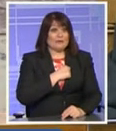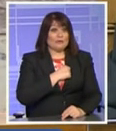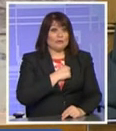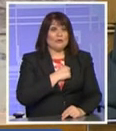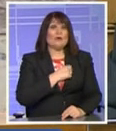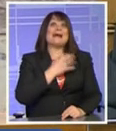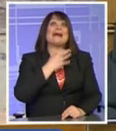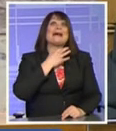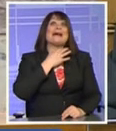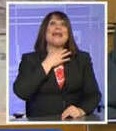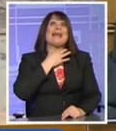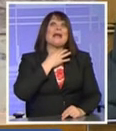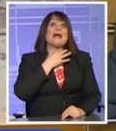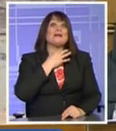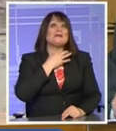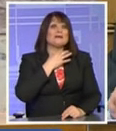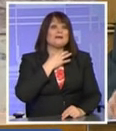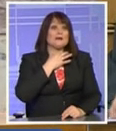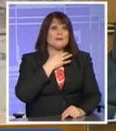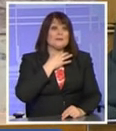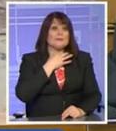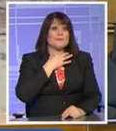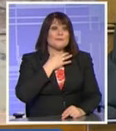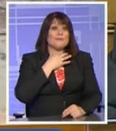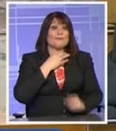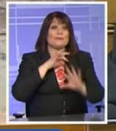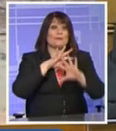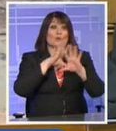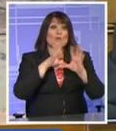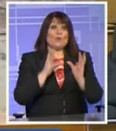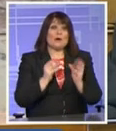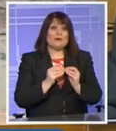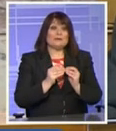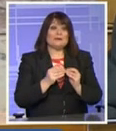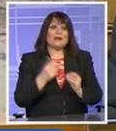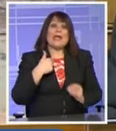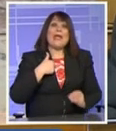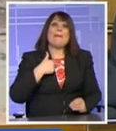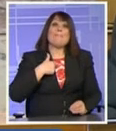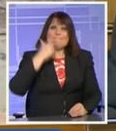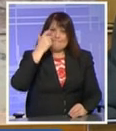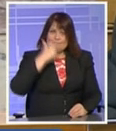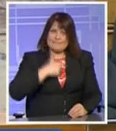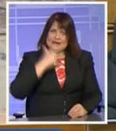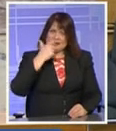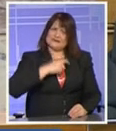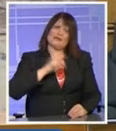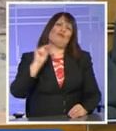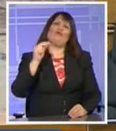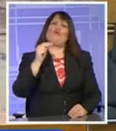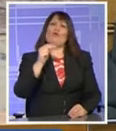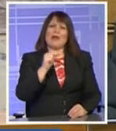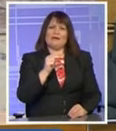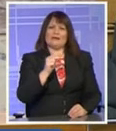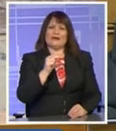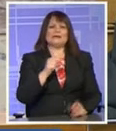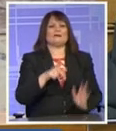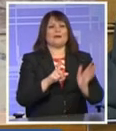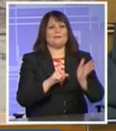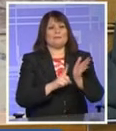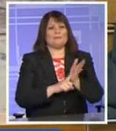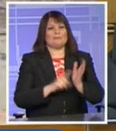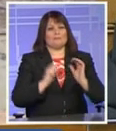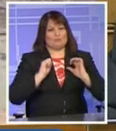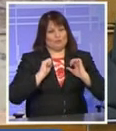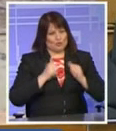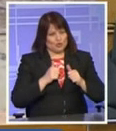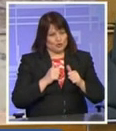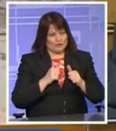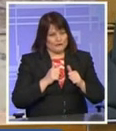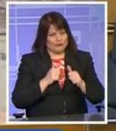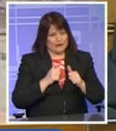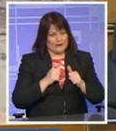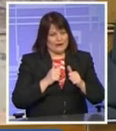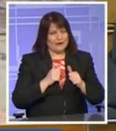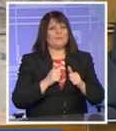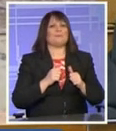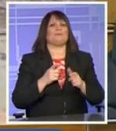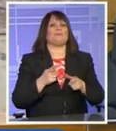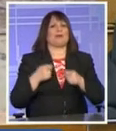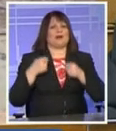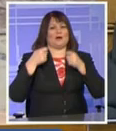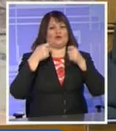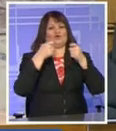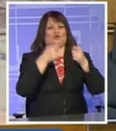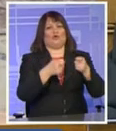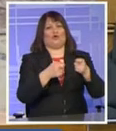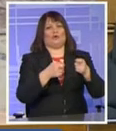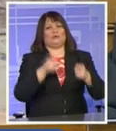ιδιαίτερα χρήσιμο, πέραν όλων αυτών, εμείς οι ίδιοι οι βουλευτές να πάρουμε πρωτοβουλία, εξουσιοδοτώντας